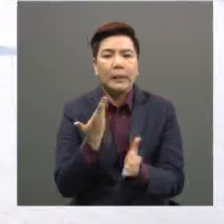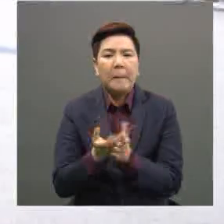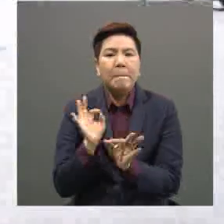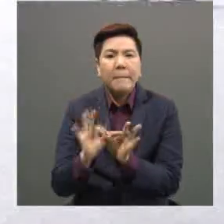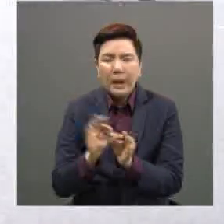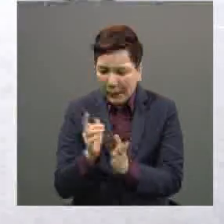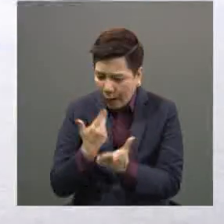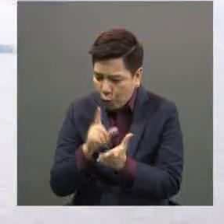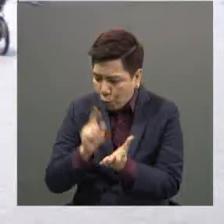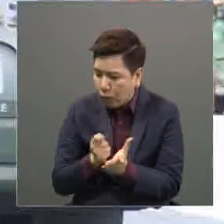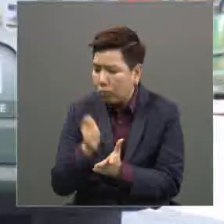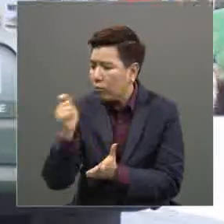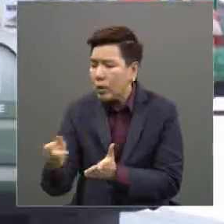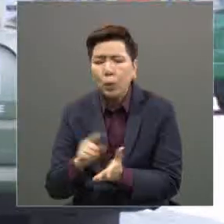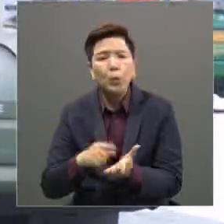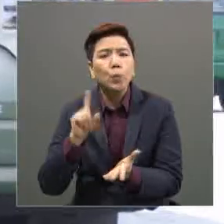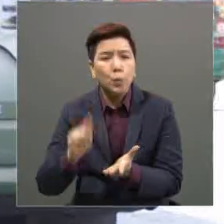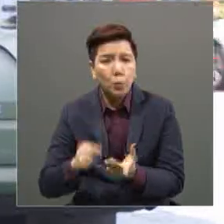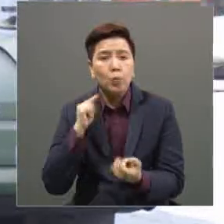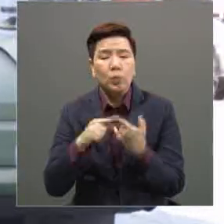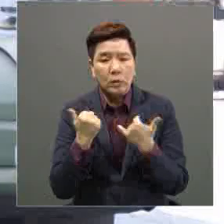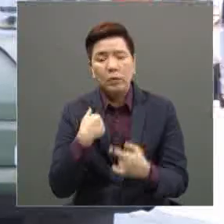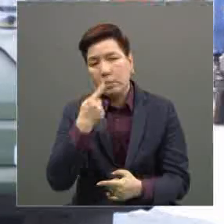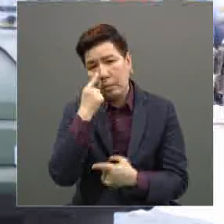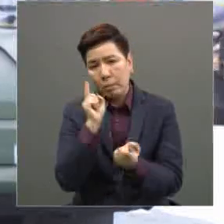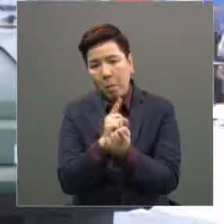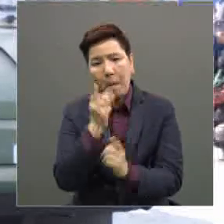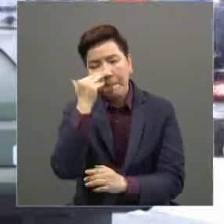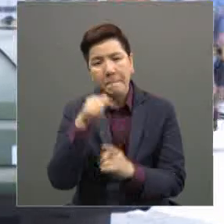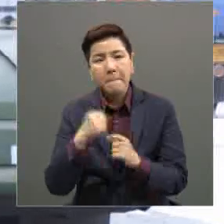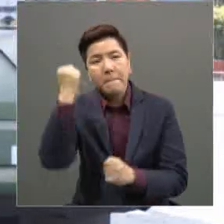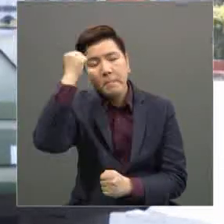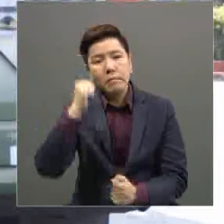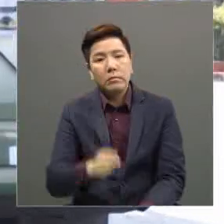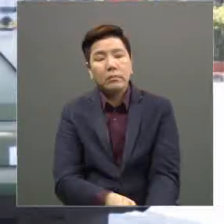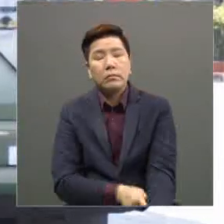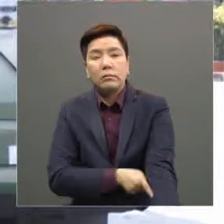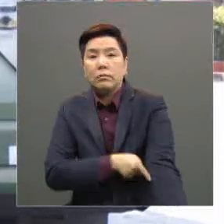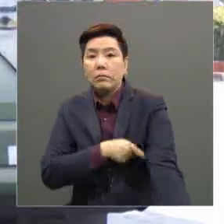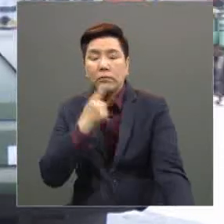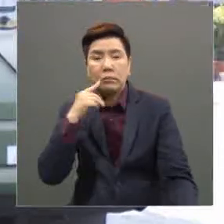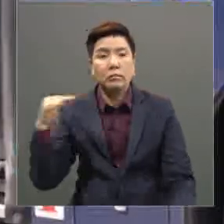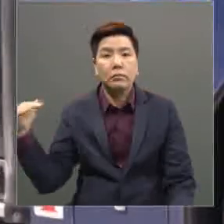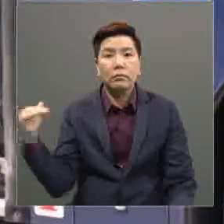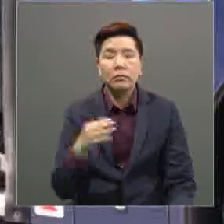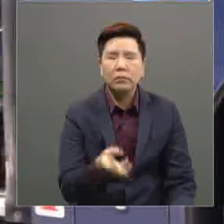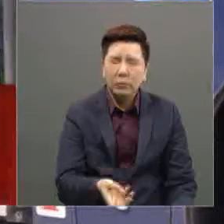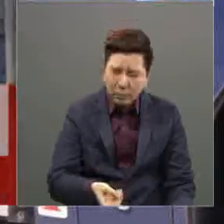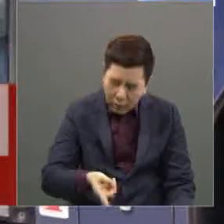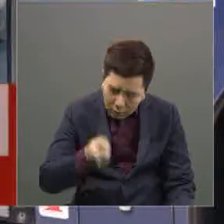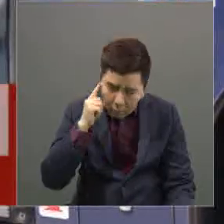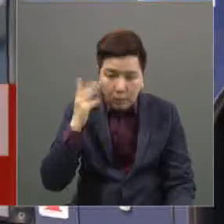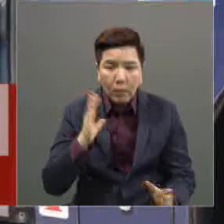จ่ายที่สุดแล้วฮะแต่ทีนี้ปัญหาเนี่ยเขาเจอเรื่องของปริมาณของรถเมย์ที่บางสายเนี่ยปริมาณลดน้อยลง